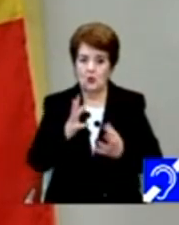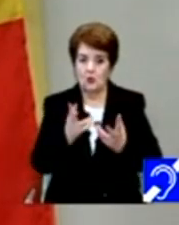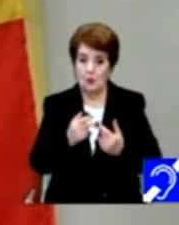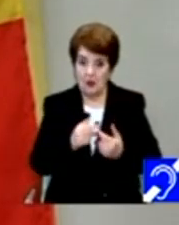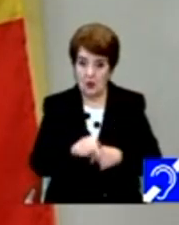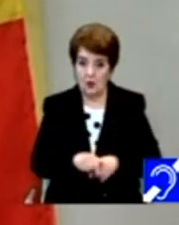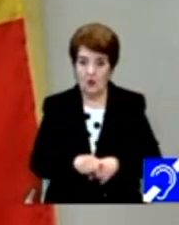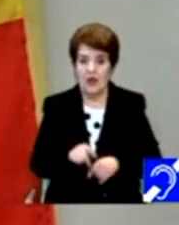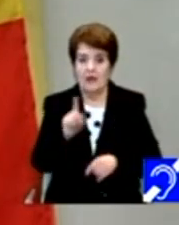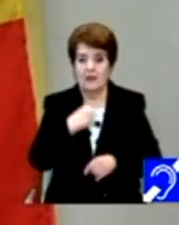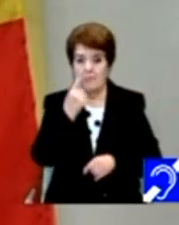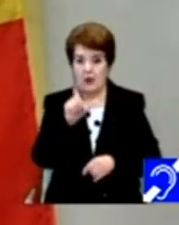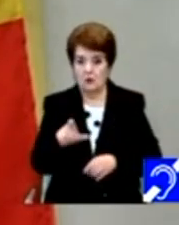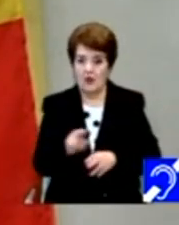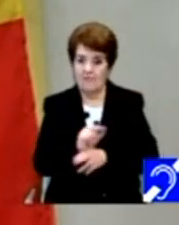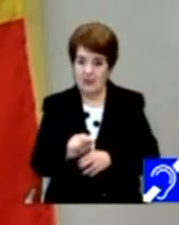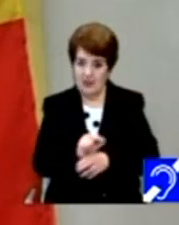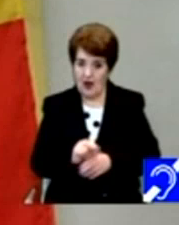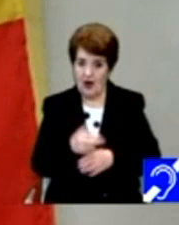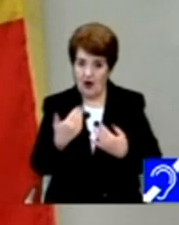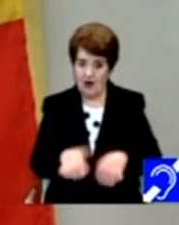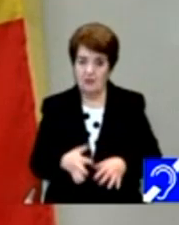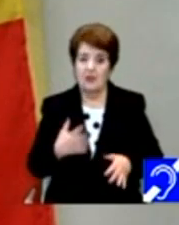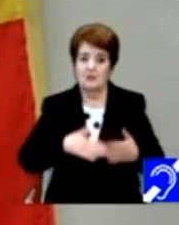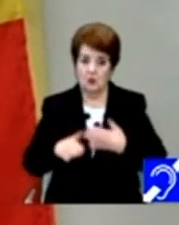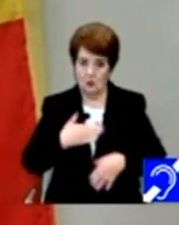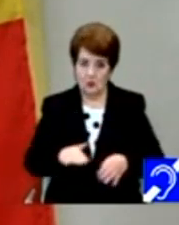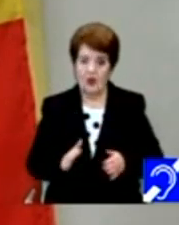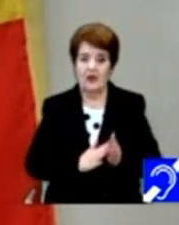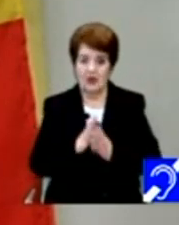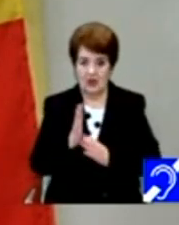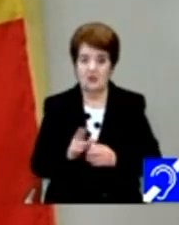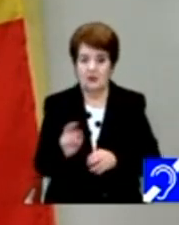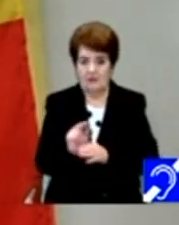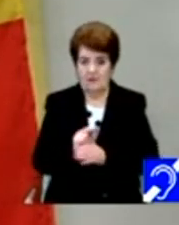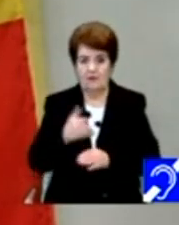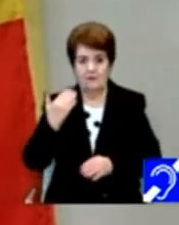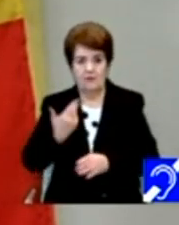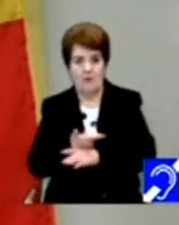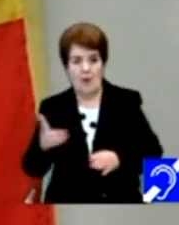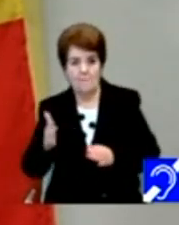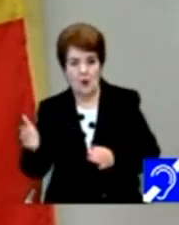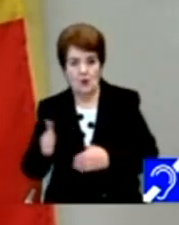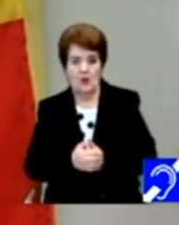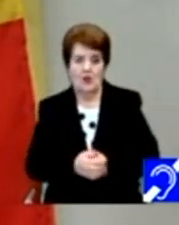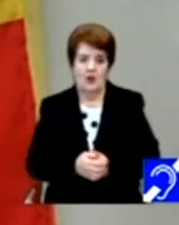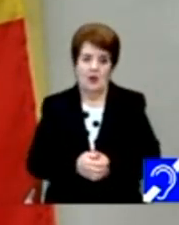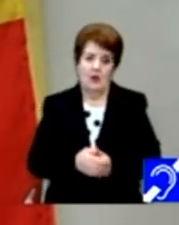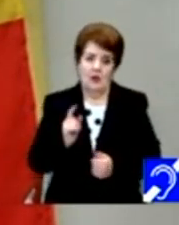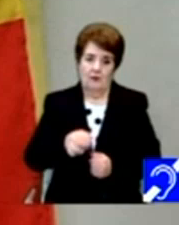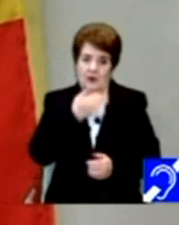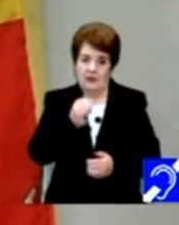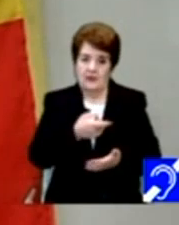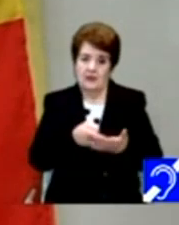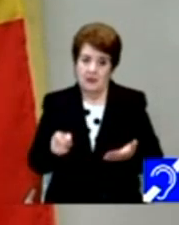persoane vindecate. Este îmbucurător că este în creștere, dar trebuie să